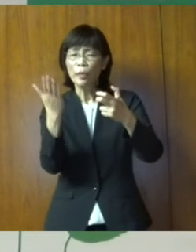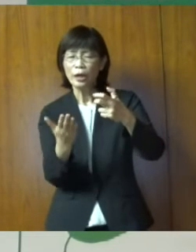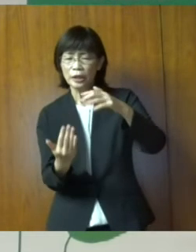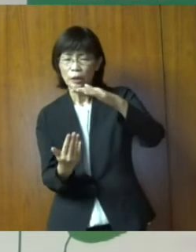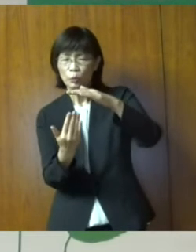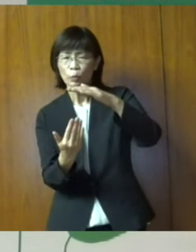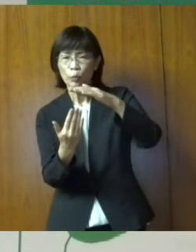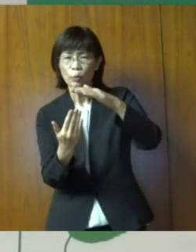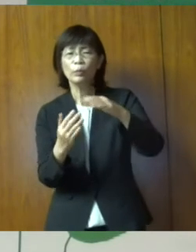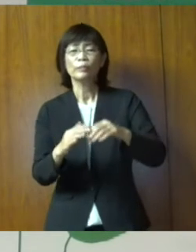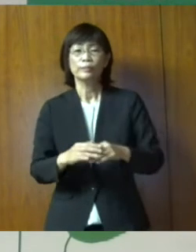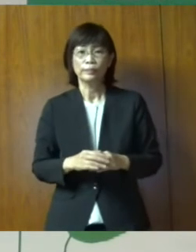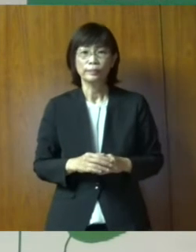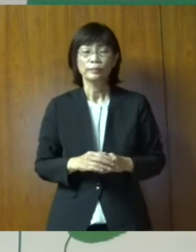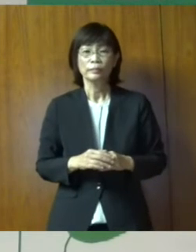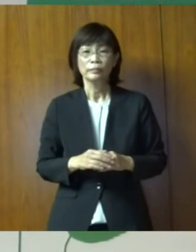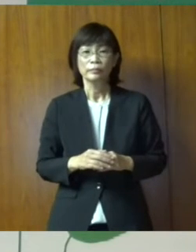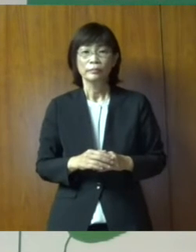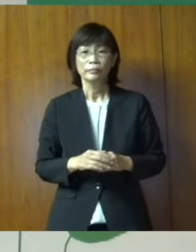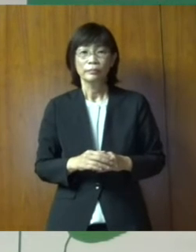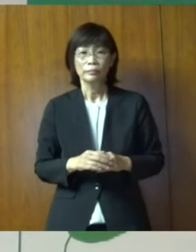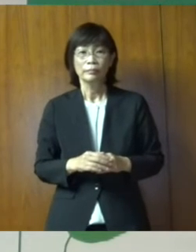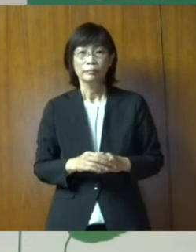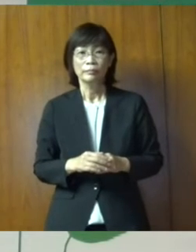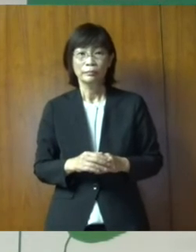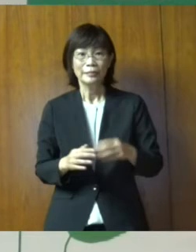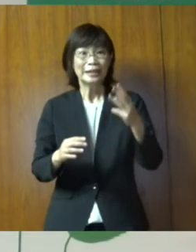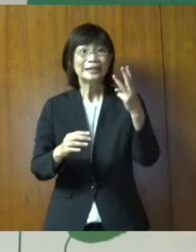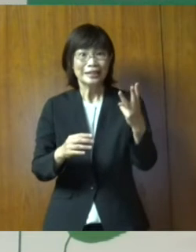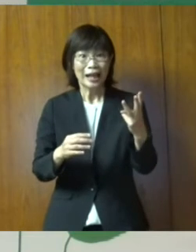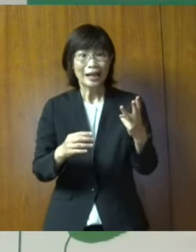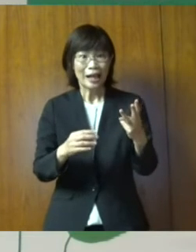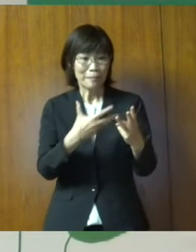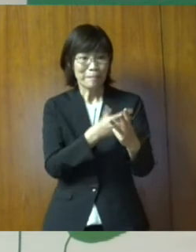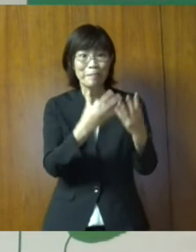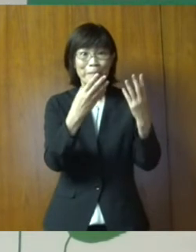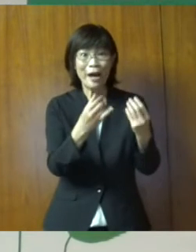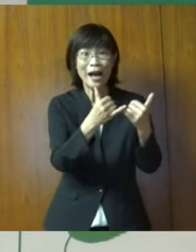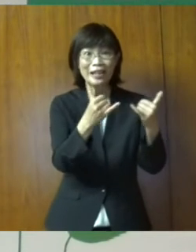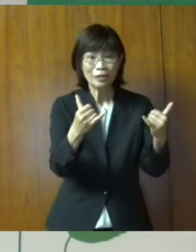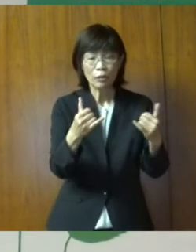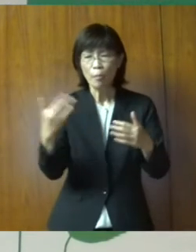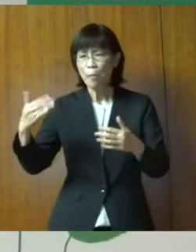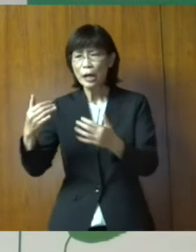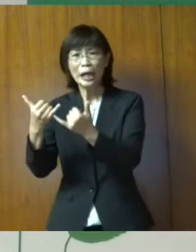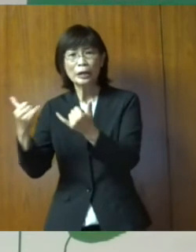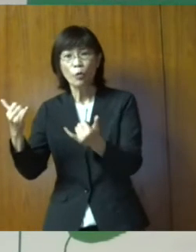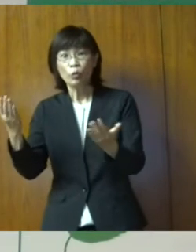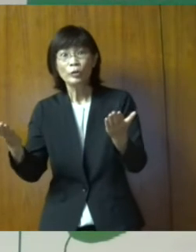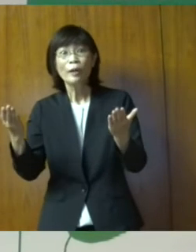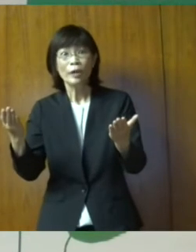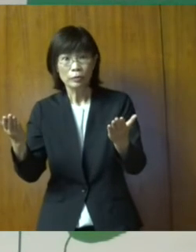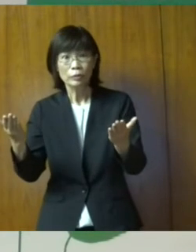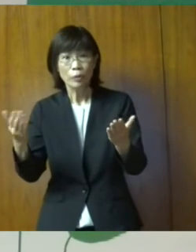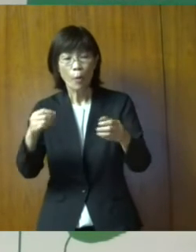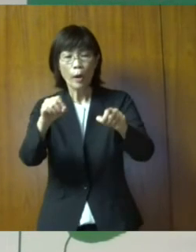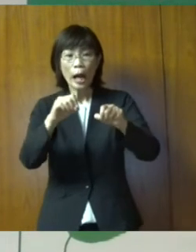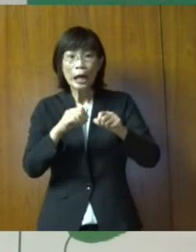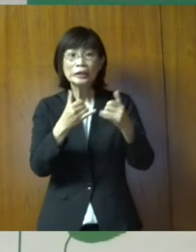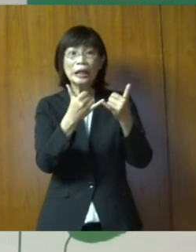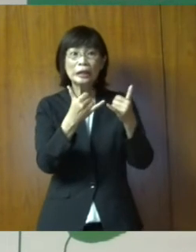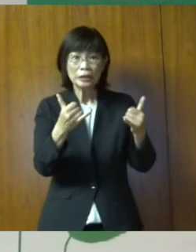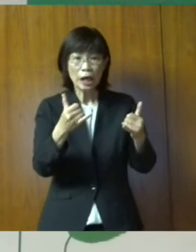いておりません。ワクチンを3回接種した人はしていない人よりも感染する人